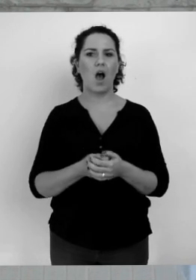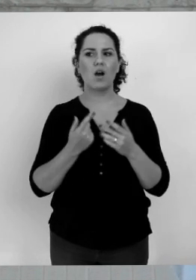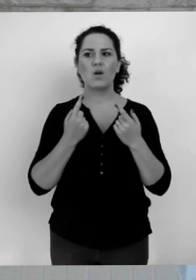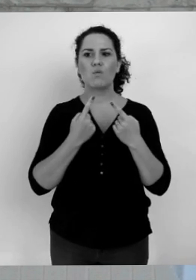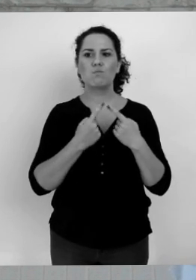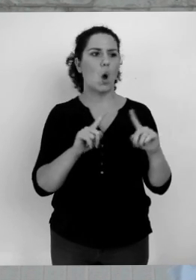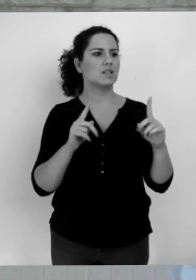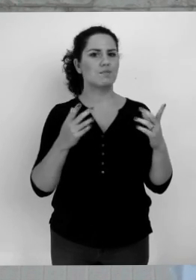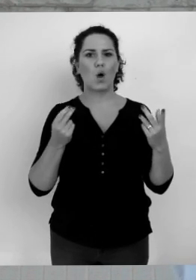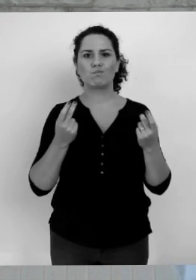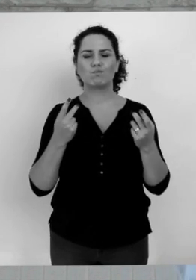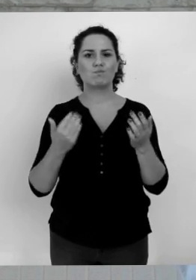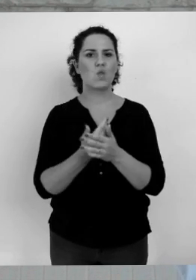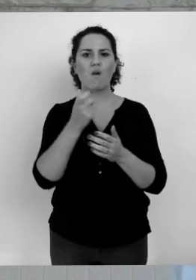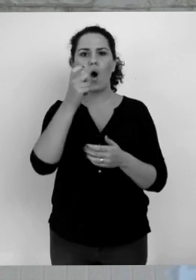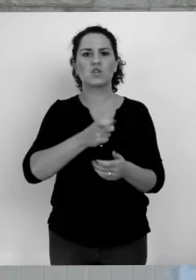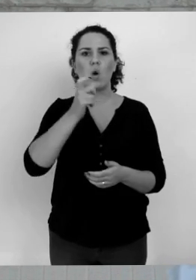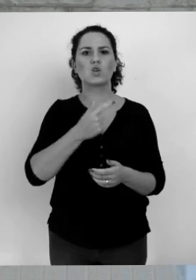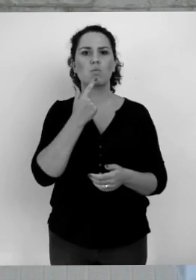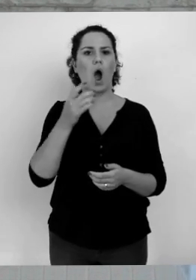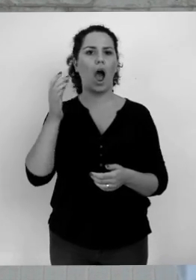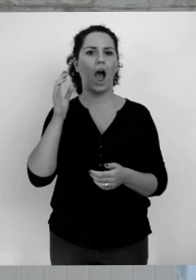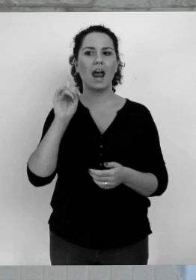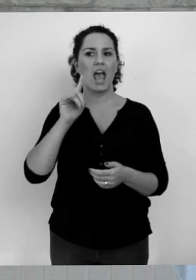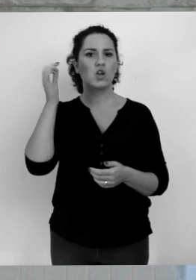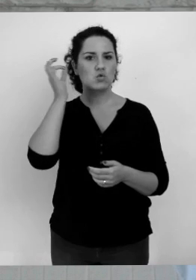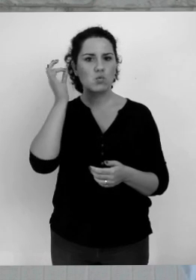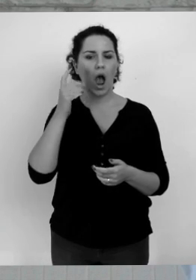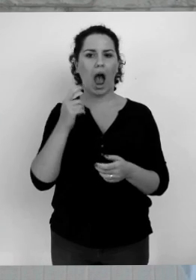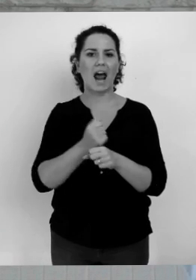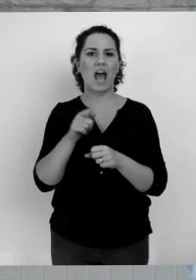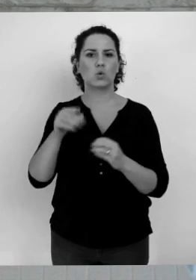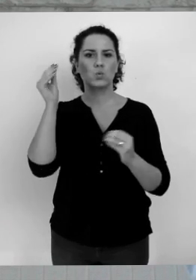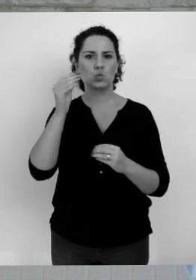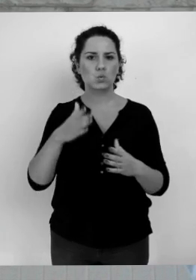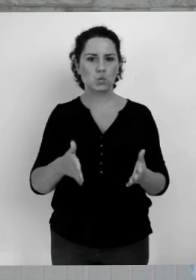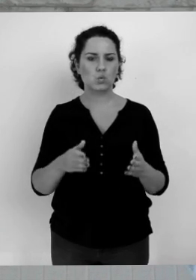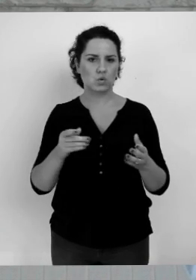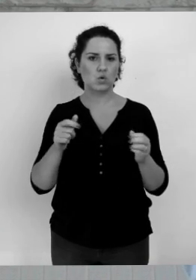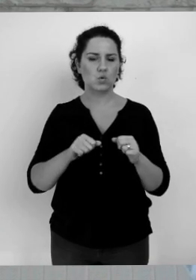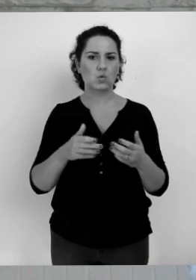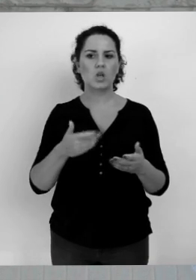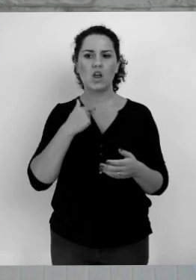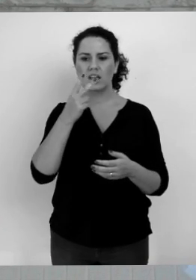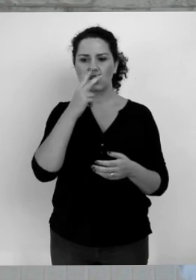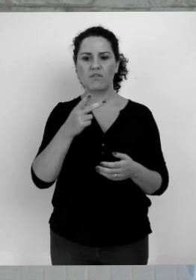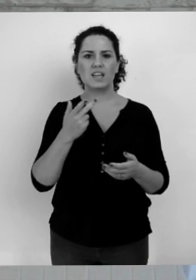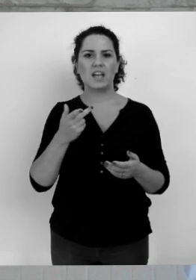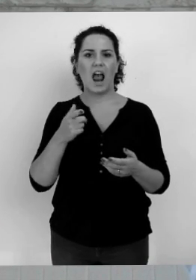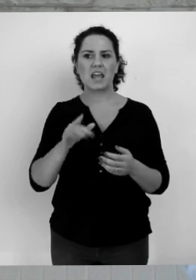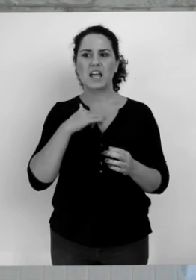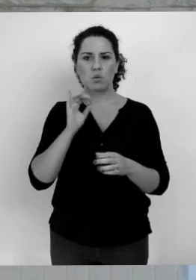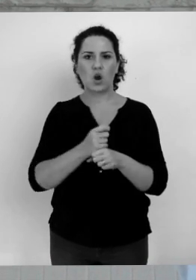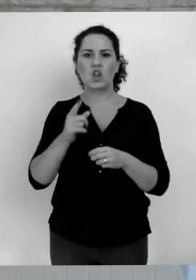posebna nova osoba, osoba koja neću, a radu tako struši. Ali kad su vidjeli da je sve ok, tako su